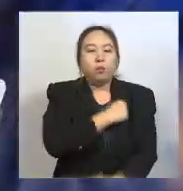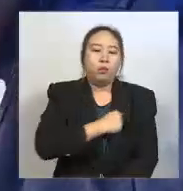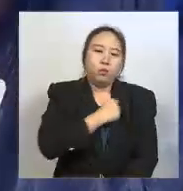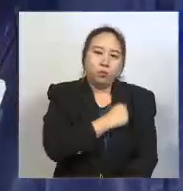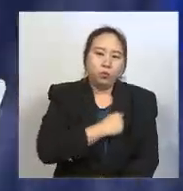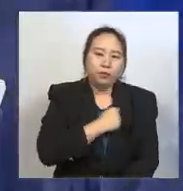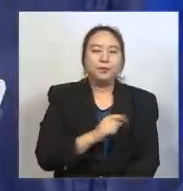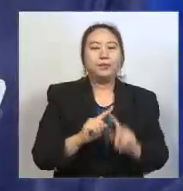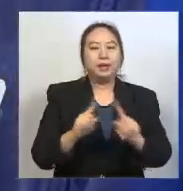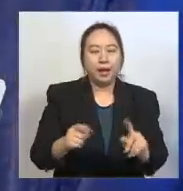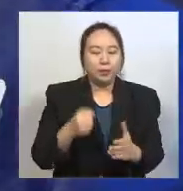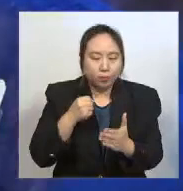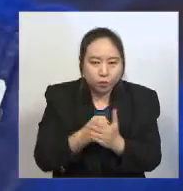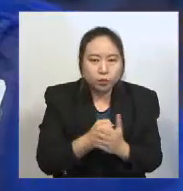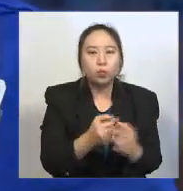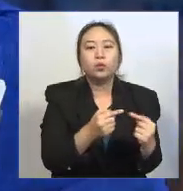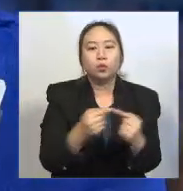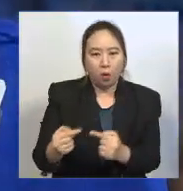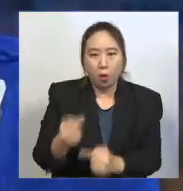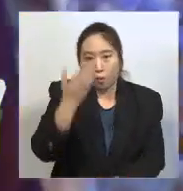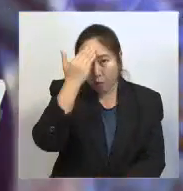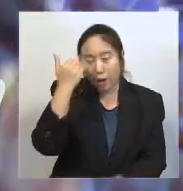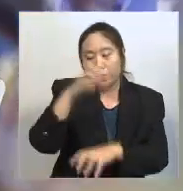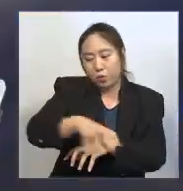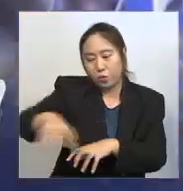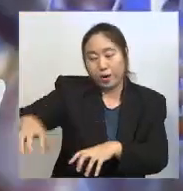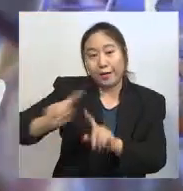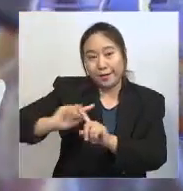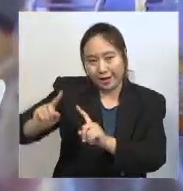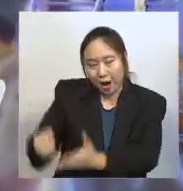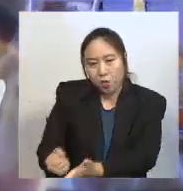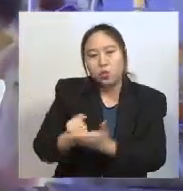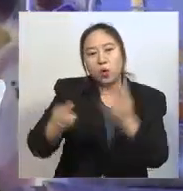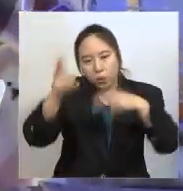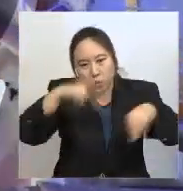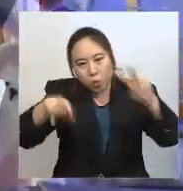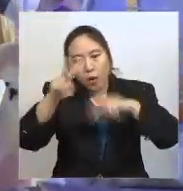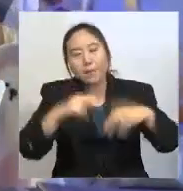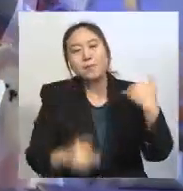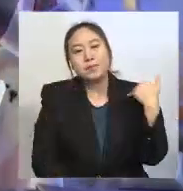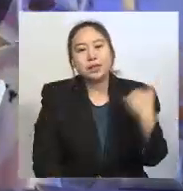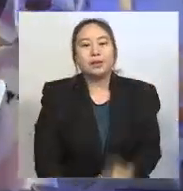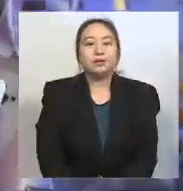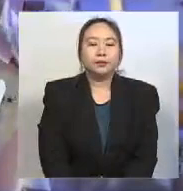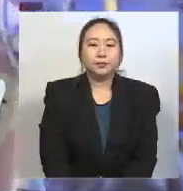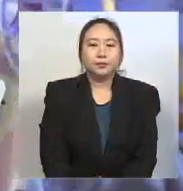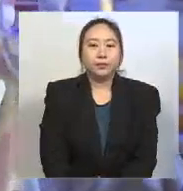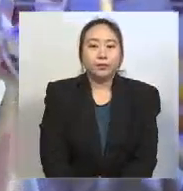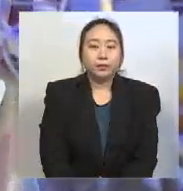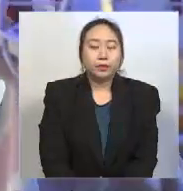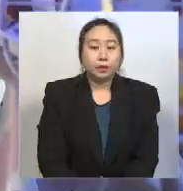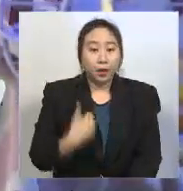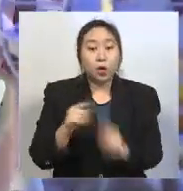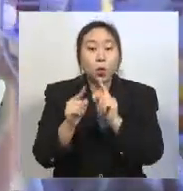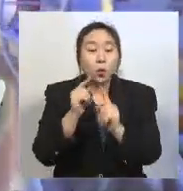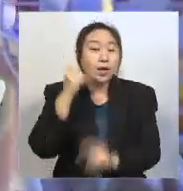แต่ก็ยังมีพลังสู้ต่อค่ะเพราะว่าหลายๆหน่วยงานก็เข้ามาดูแลค่ะอย่างที่เราได้คุยกับคุ